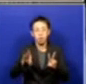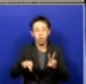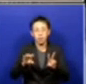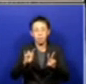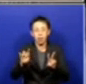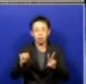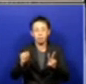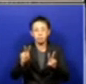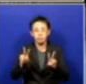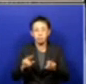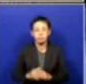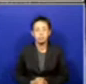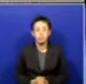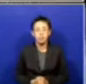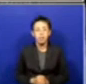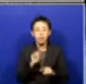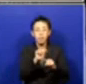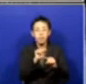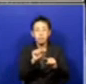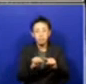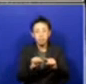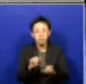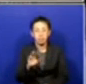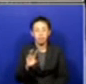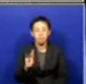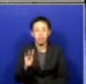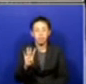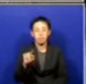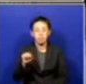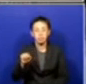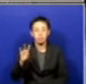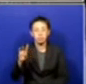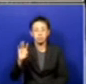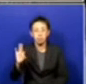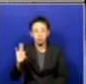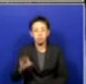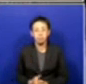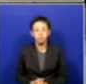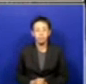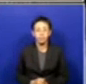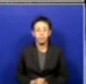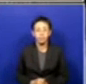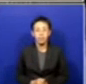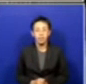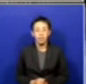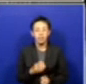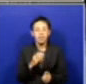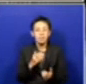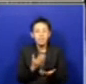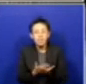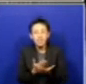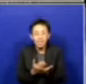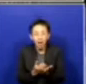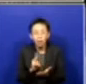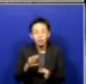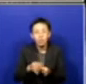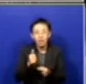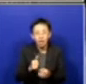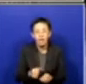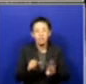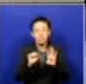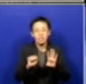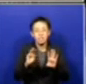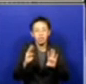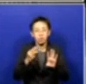2,069,882 รายคิดเป็นเปอร์เซ็นต์ 84.79% และเข้าถึงเพียงแค่ 468,000 ราย